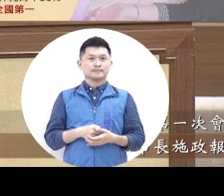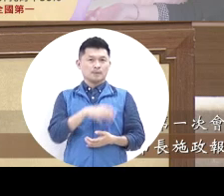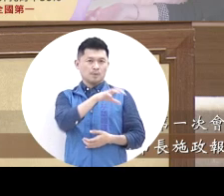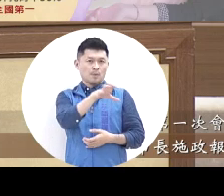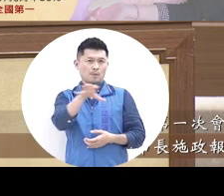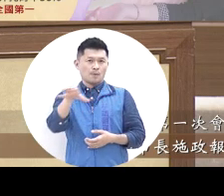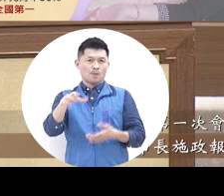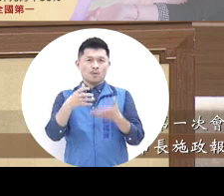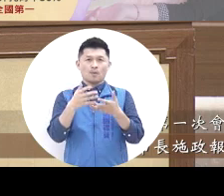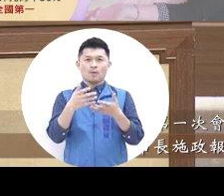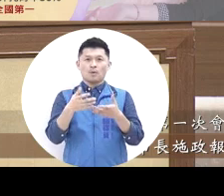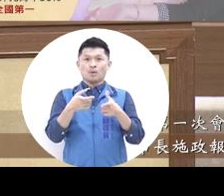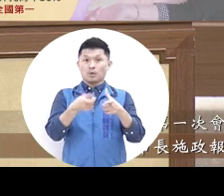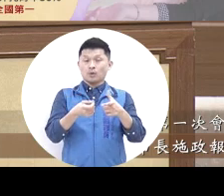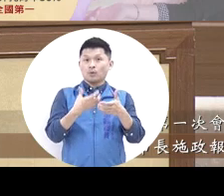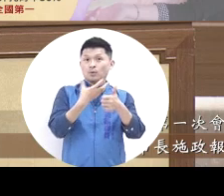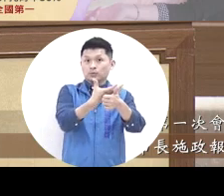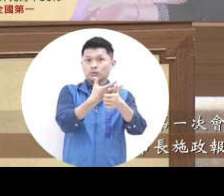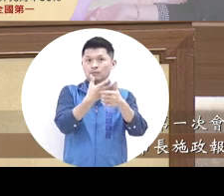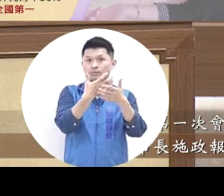的公托数有